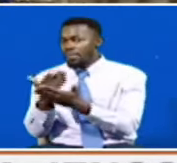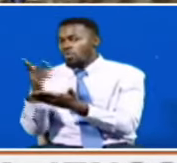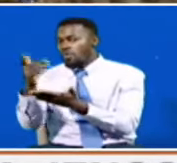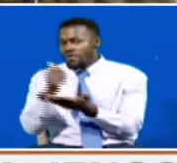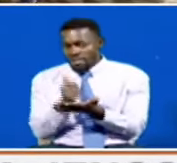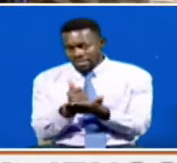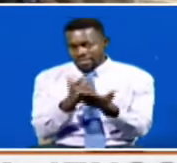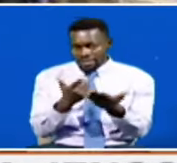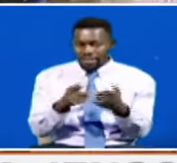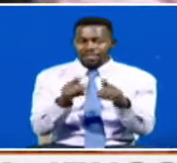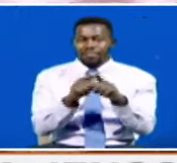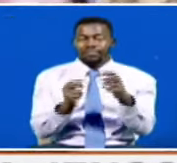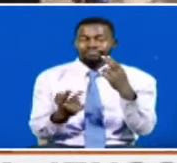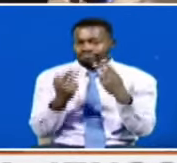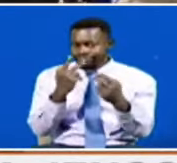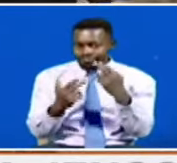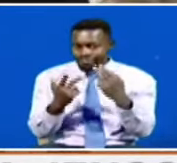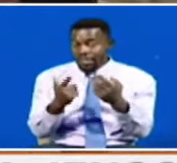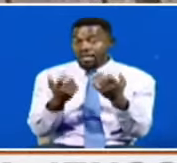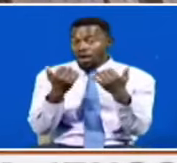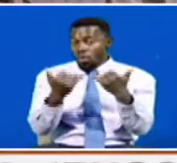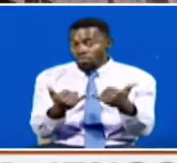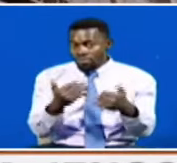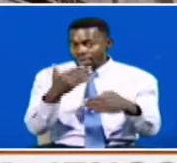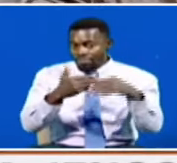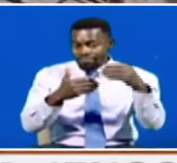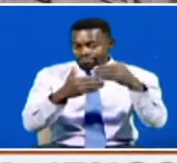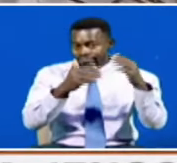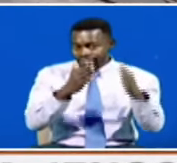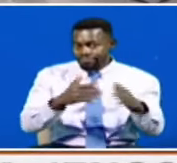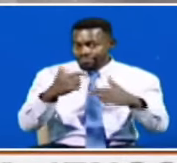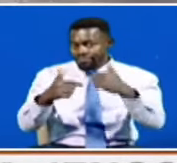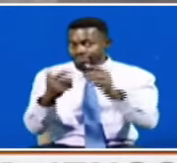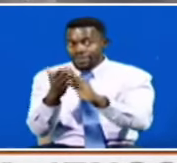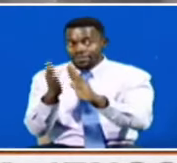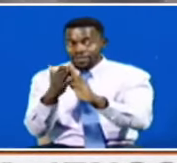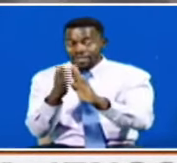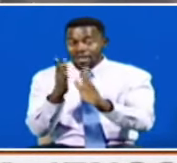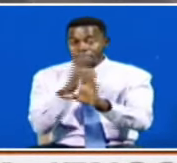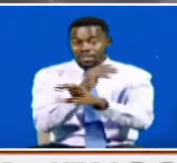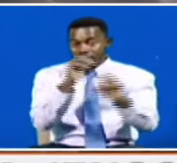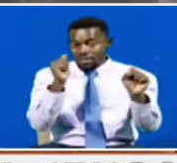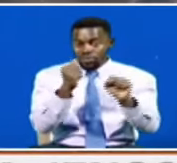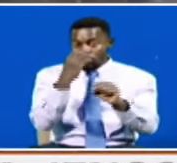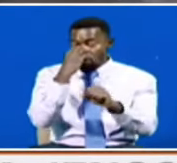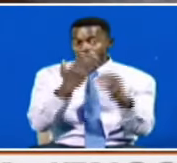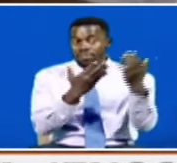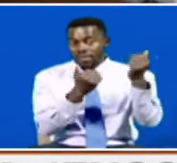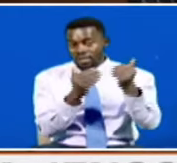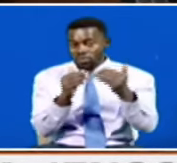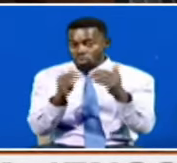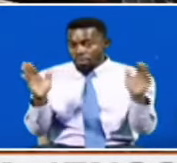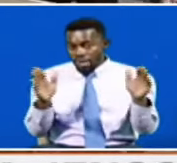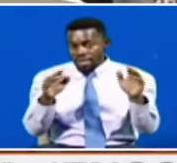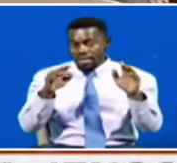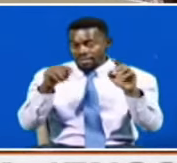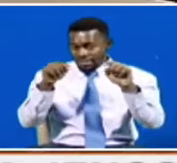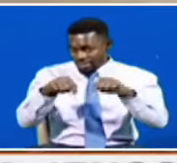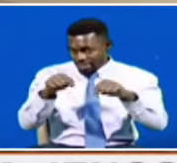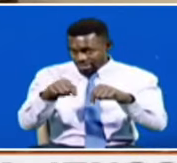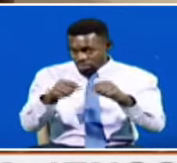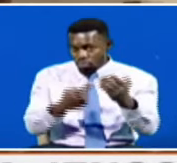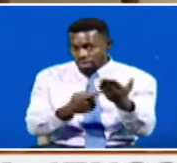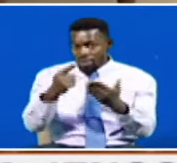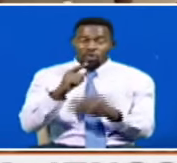jikoni, mafundi wakiwa mbioni kukamilisha. Rais William Ruto anatarajiwa kufungua rasmi jumba hilo Ijumaa. Emmanuel To,